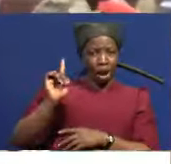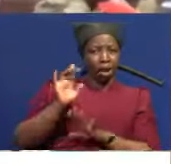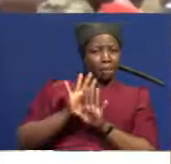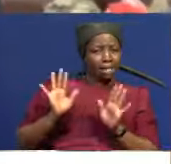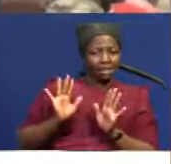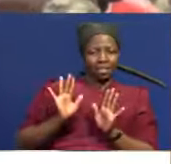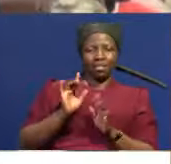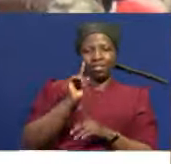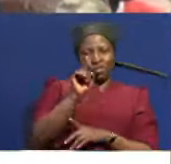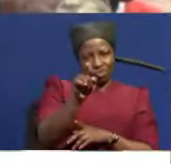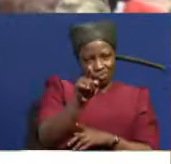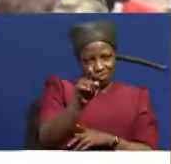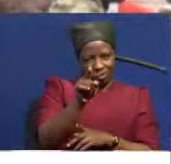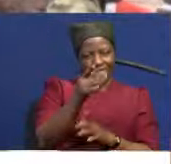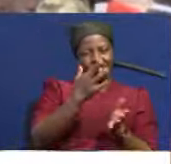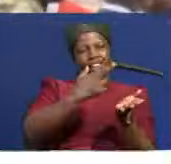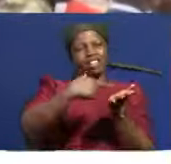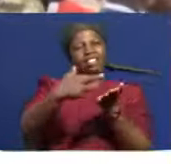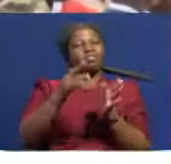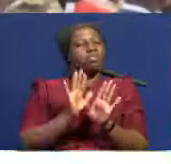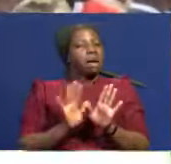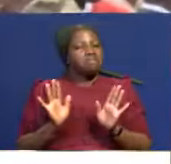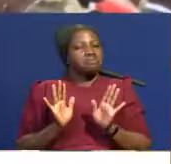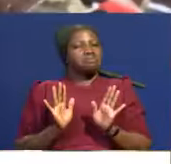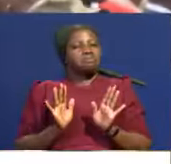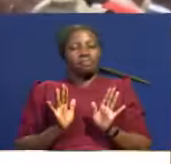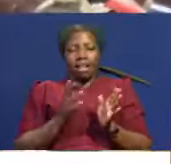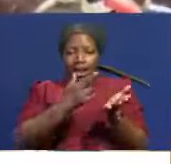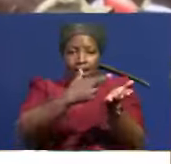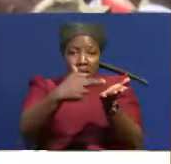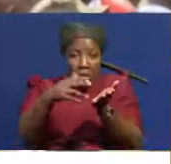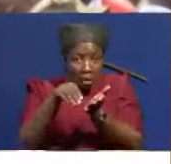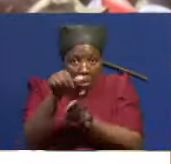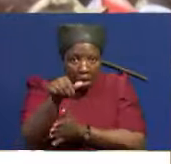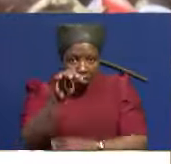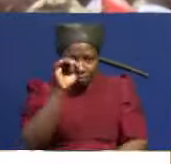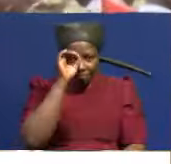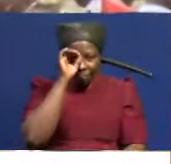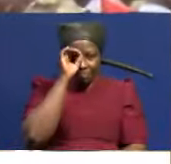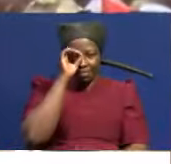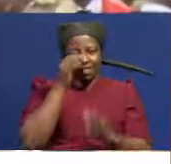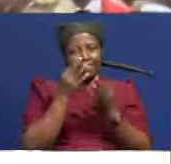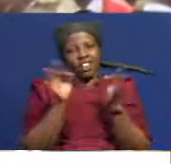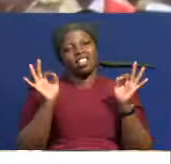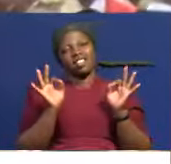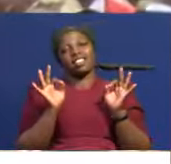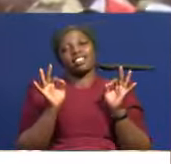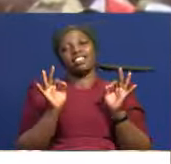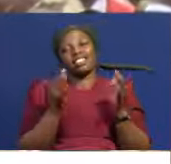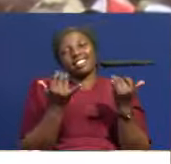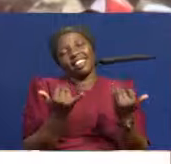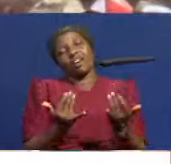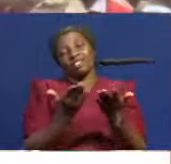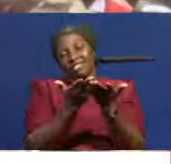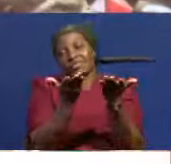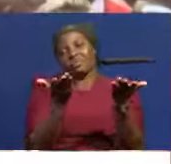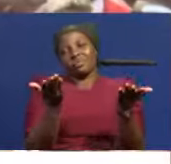wewe mwananchi kujiandikisha. Na kujiandikisha ni bure. Sasa jameni bwana,